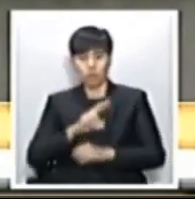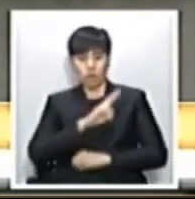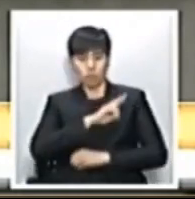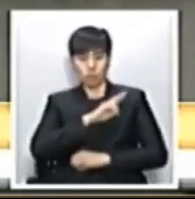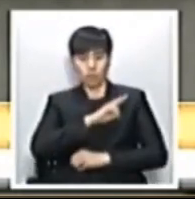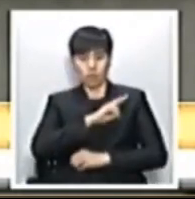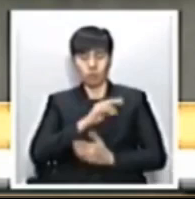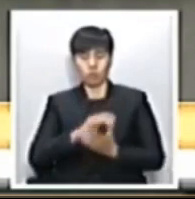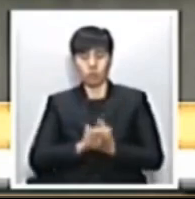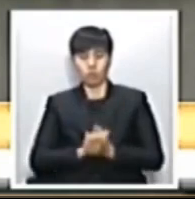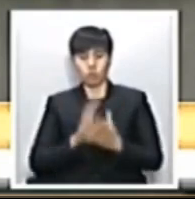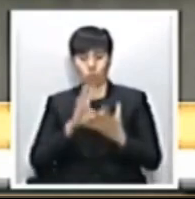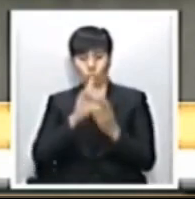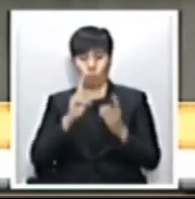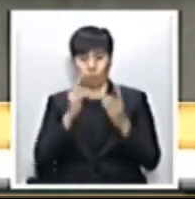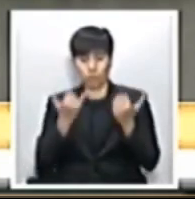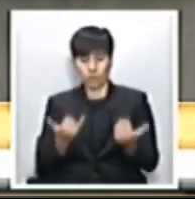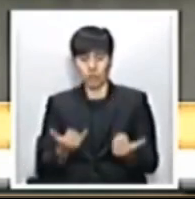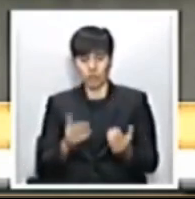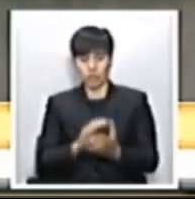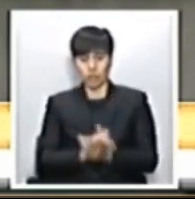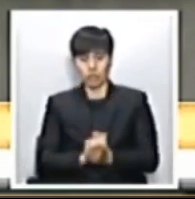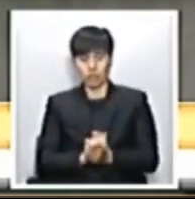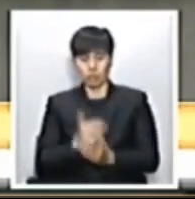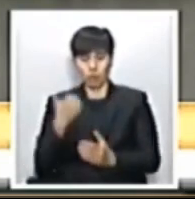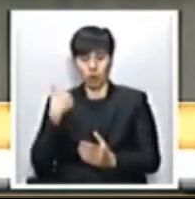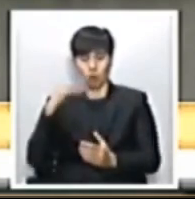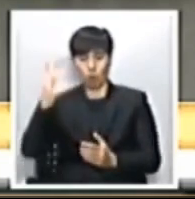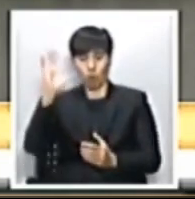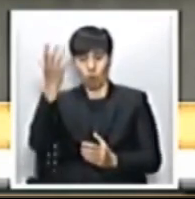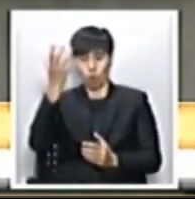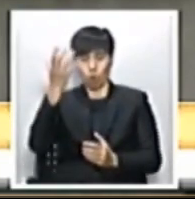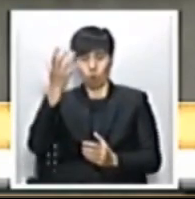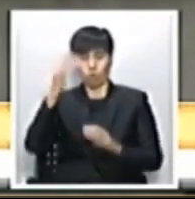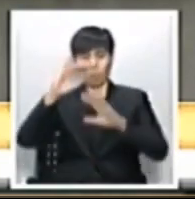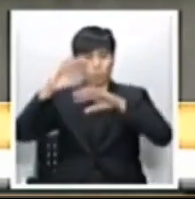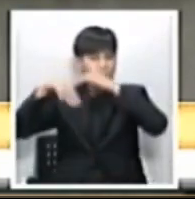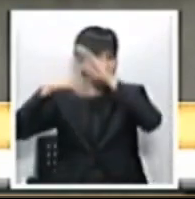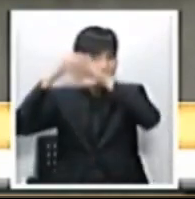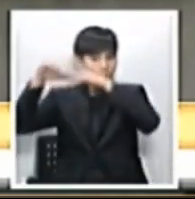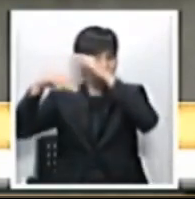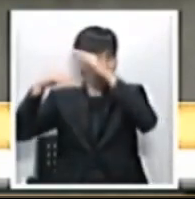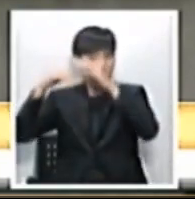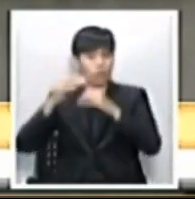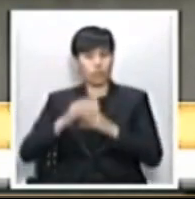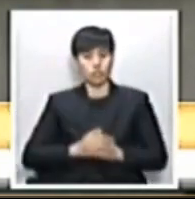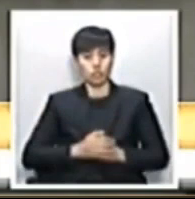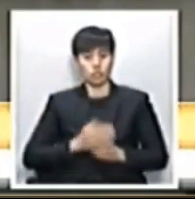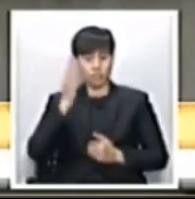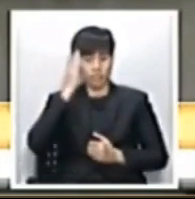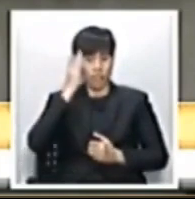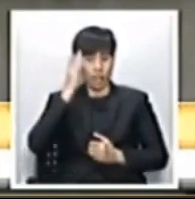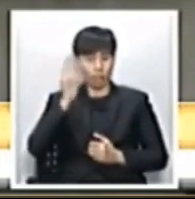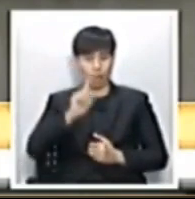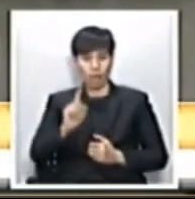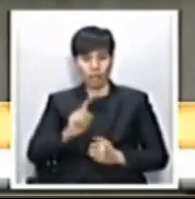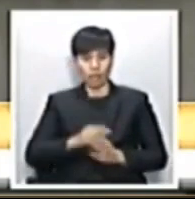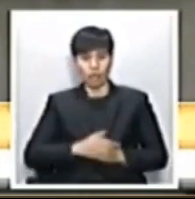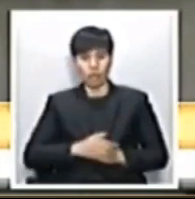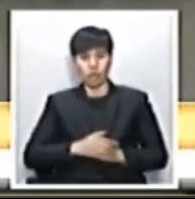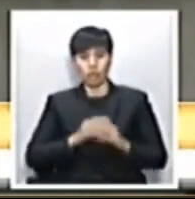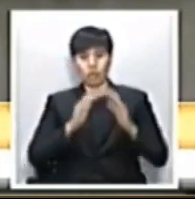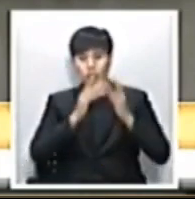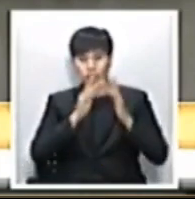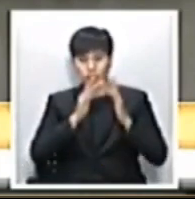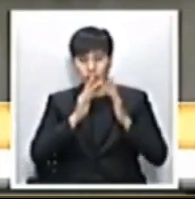อบต่อสื่อในสังคมปัจจุบันนี้ในโลกแห่งโลกาภิวัตน์เราต้องทราบว่าสื่อออนไลน์ควบคุมได้ไม่ง่